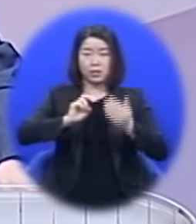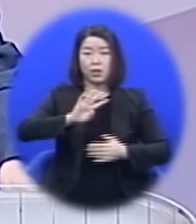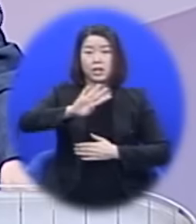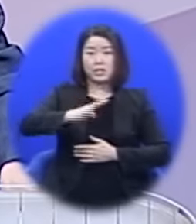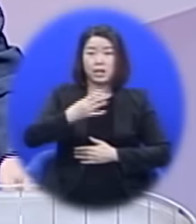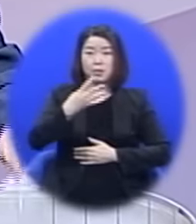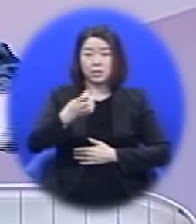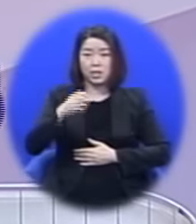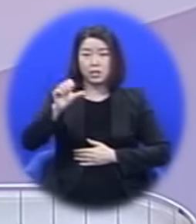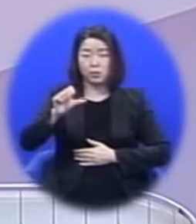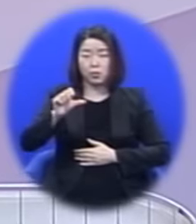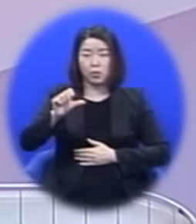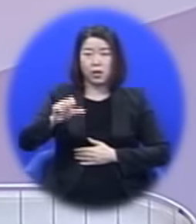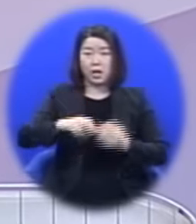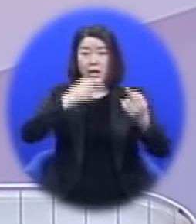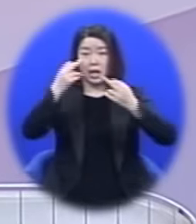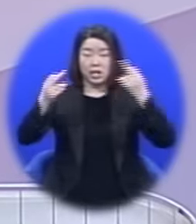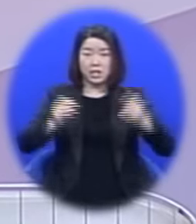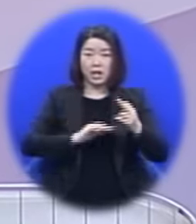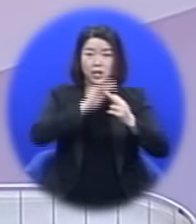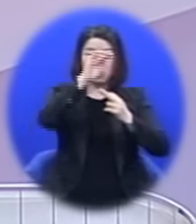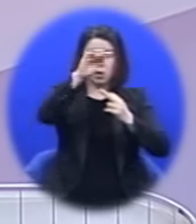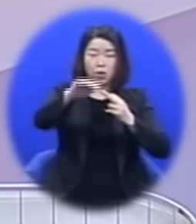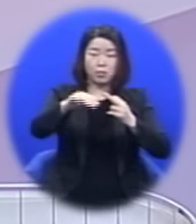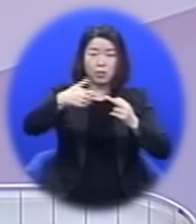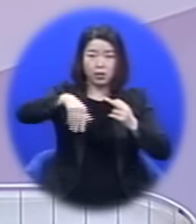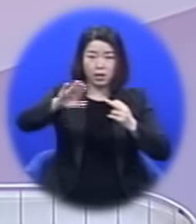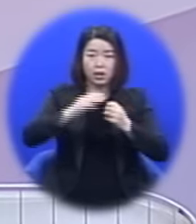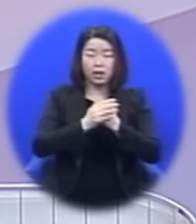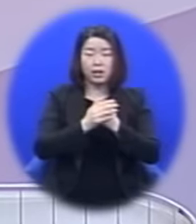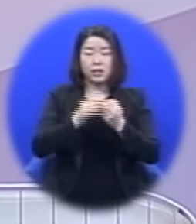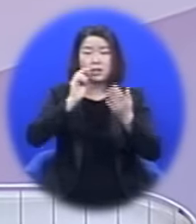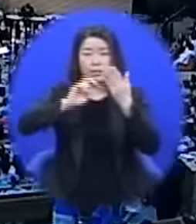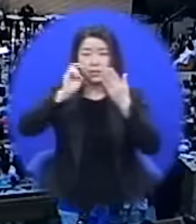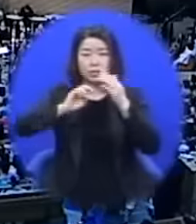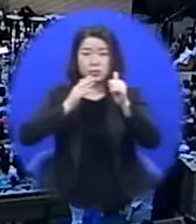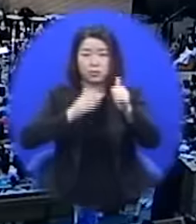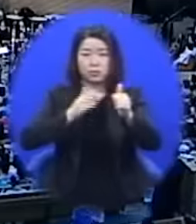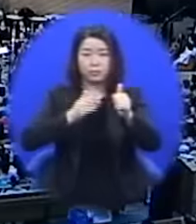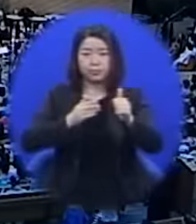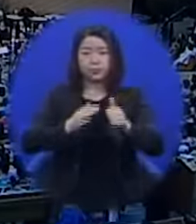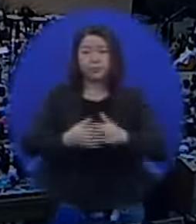찬송합시다. 445장 태산을 넘어 험곡에 가도 찬송하겠습니다.